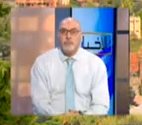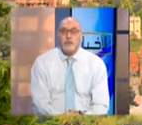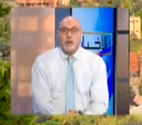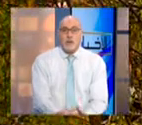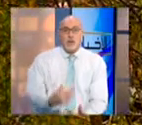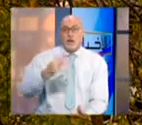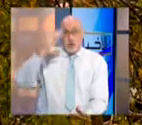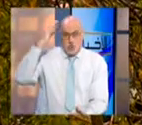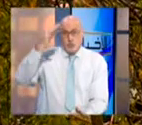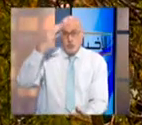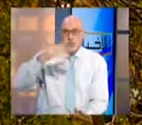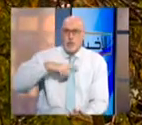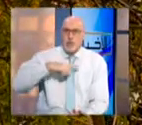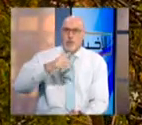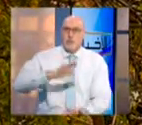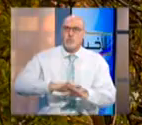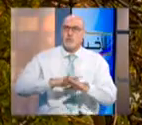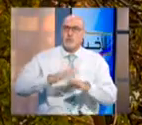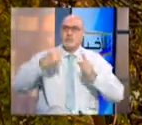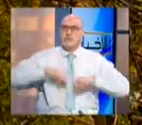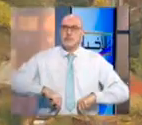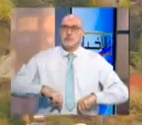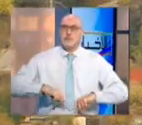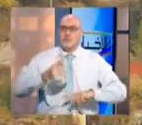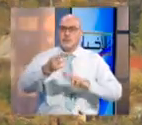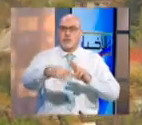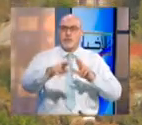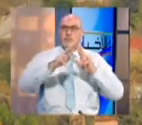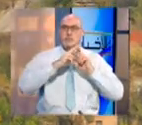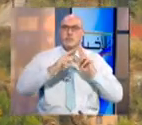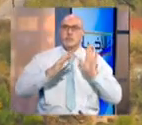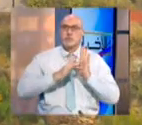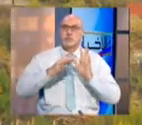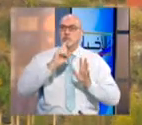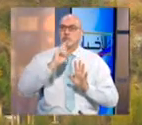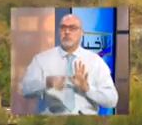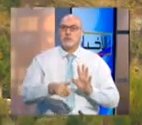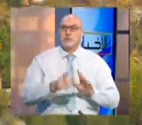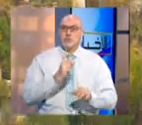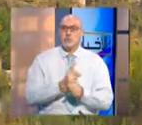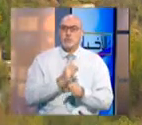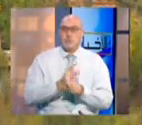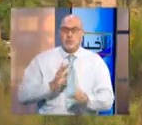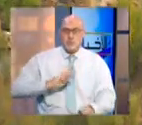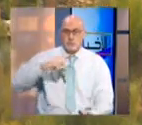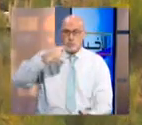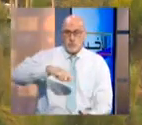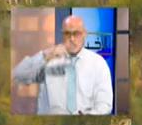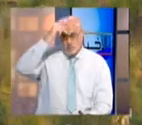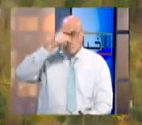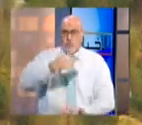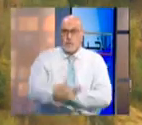اهتماما كبيرا في مجلس الوزراء، فكان الرد بتوصيات آنية، حيث قرر رئيس الجمهورية